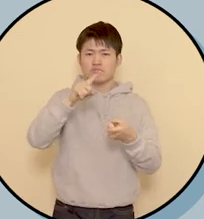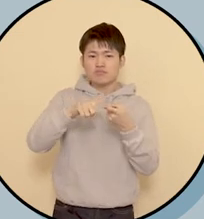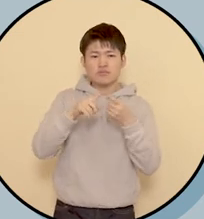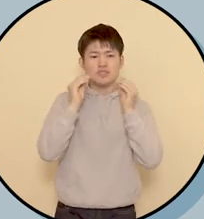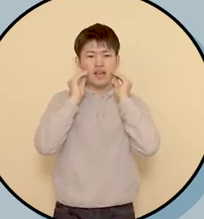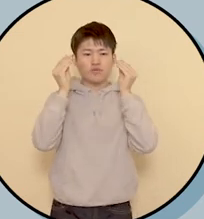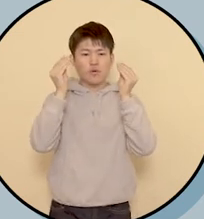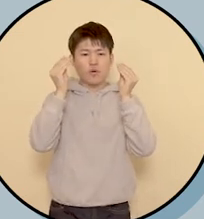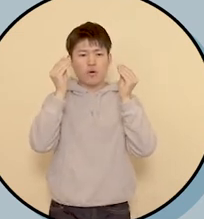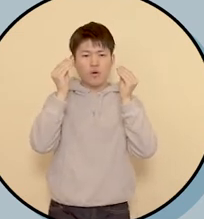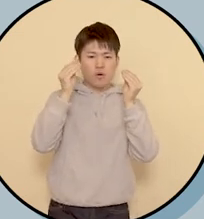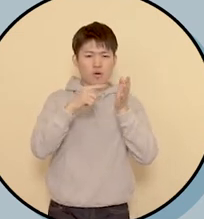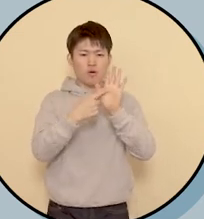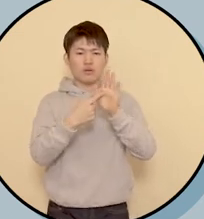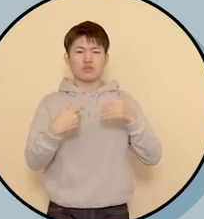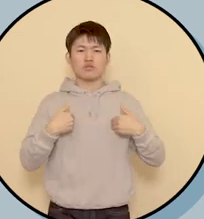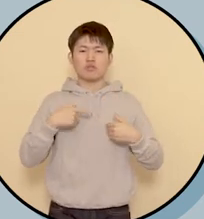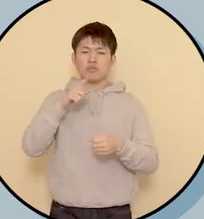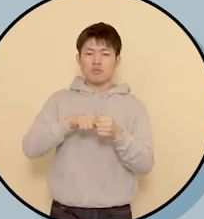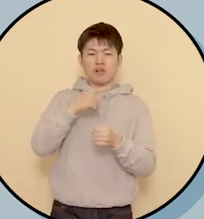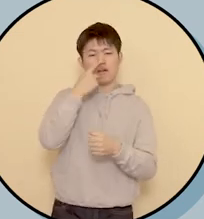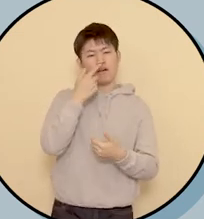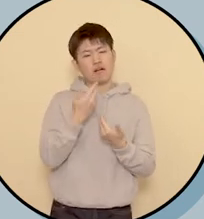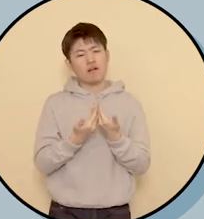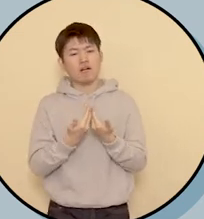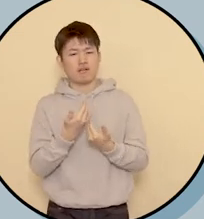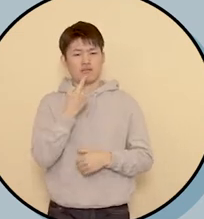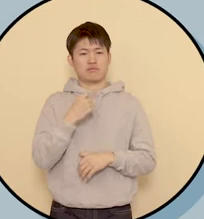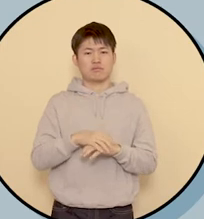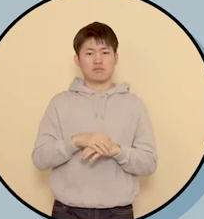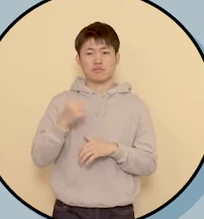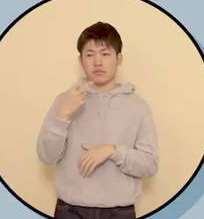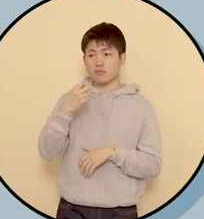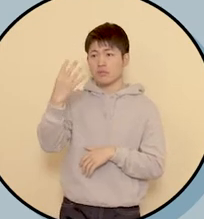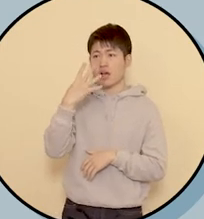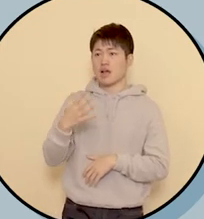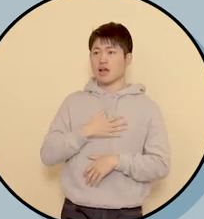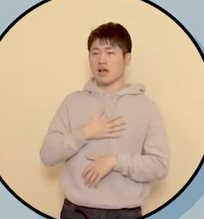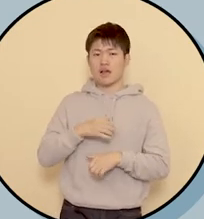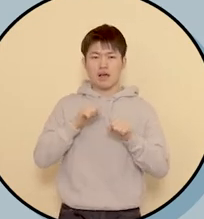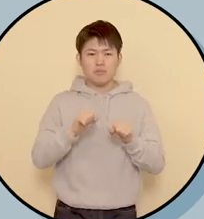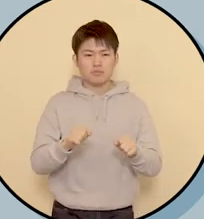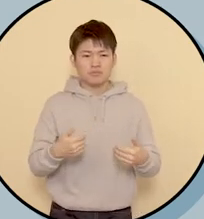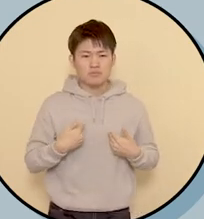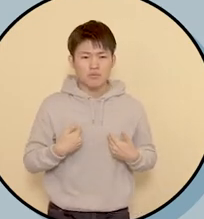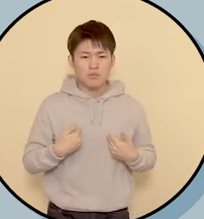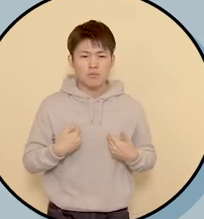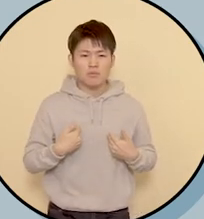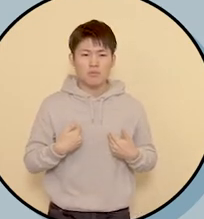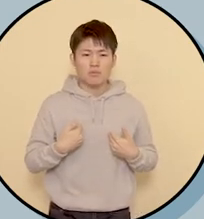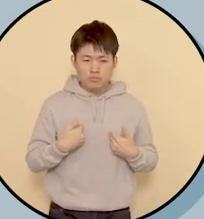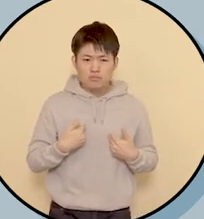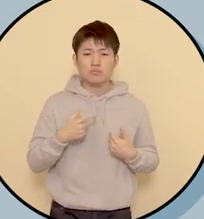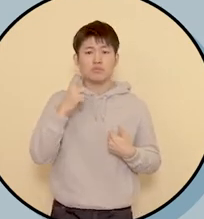ある程度感情をつなげていかなきゃいけないので、そこが見ていると、とても違和感というか、指示されたからそう動かなきゃいけ